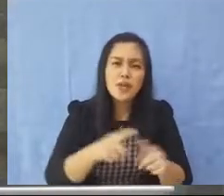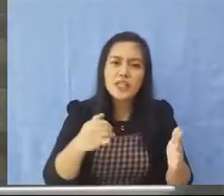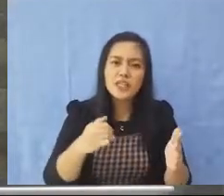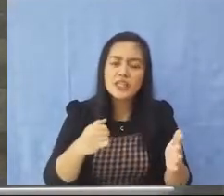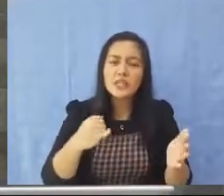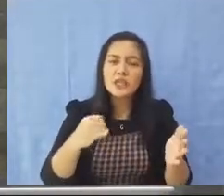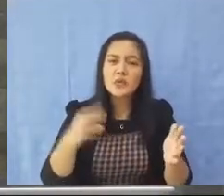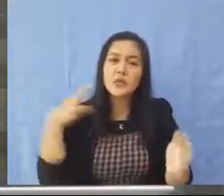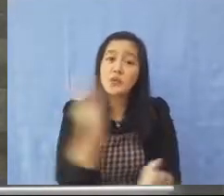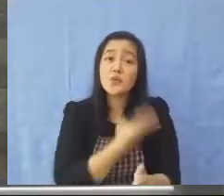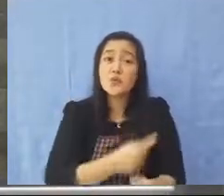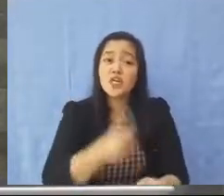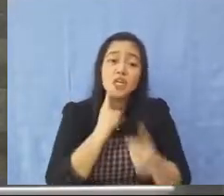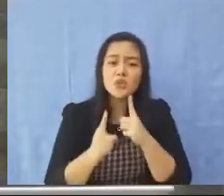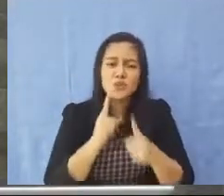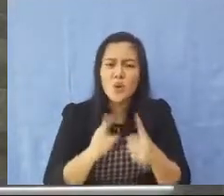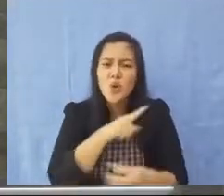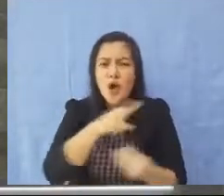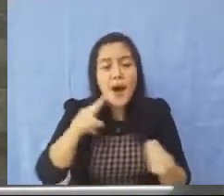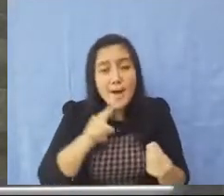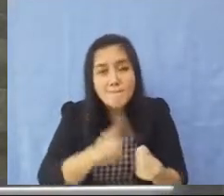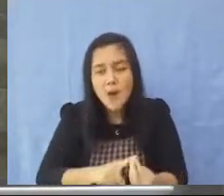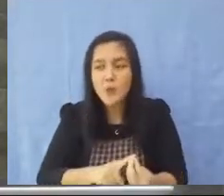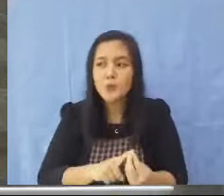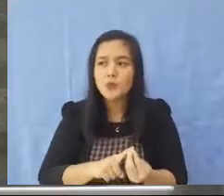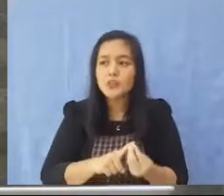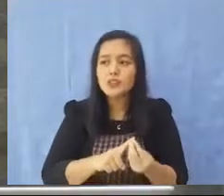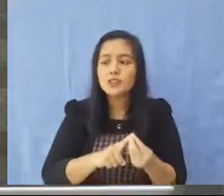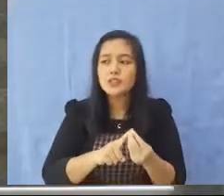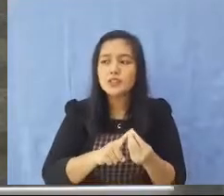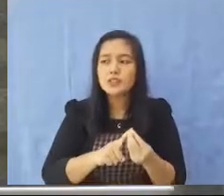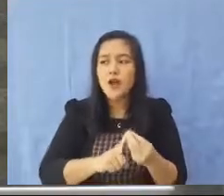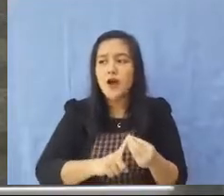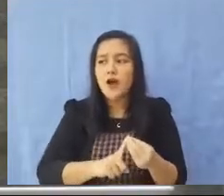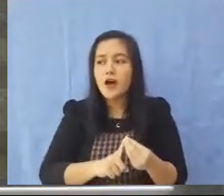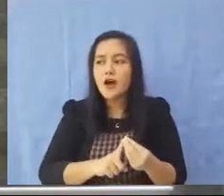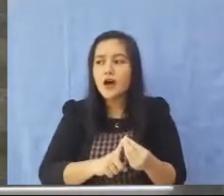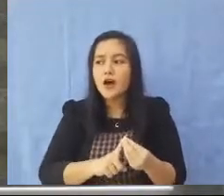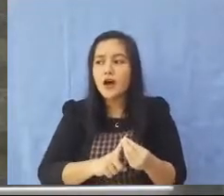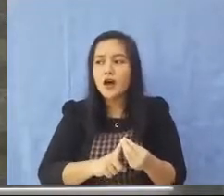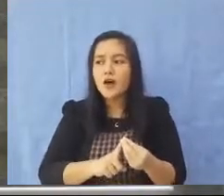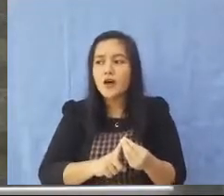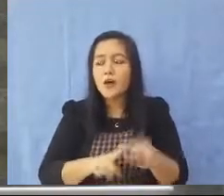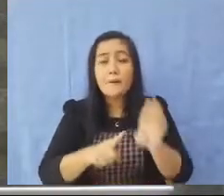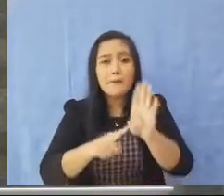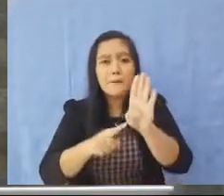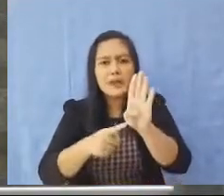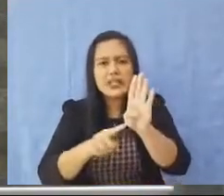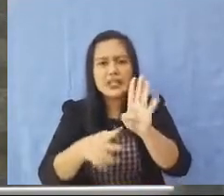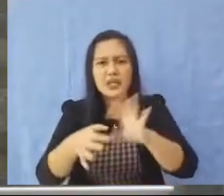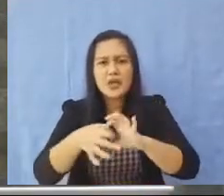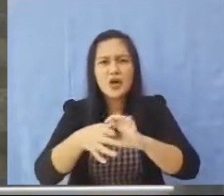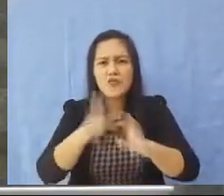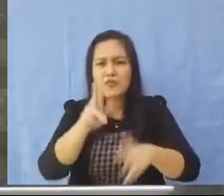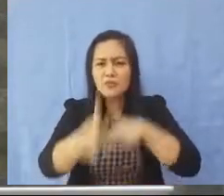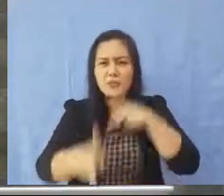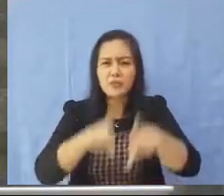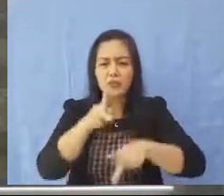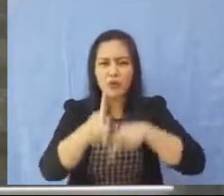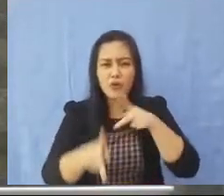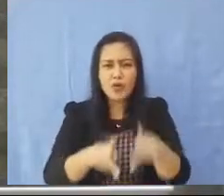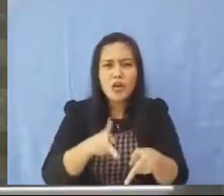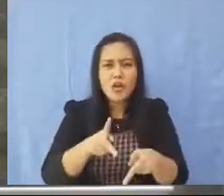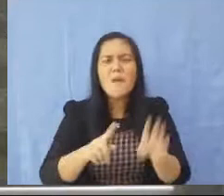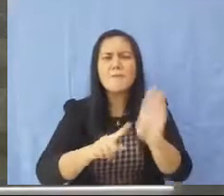hindi tayo, pag wala tayong alam sa tinatawag natin foundational chapters, yung views ng origin of life,